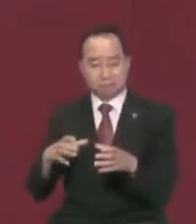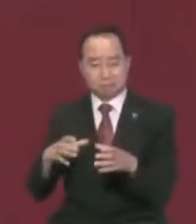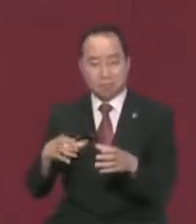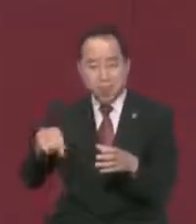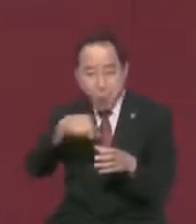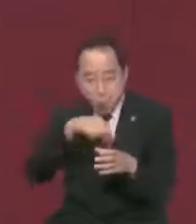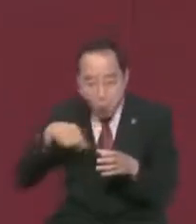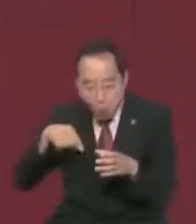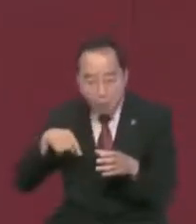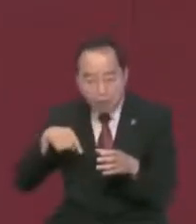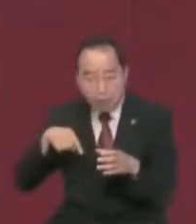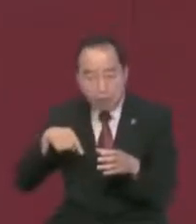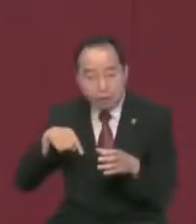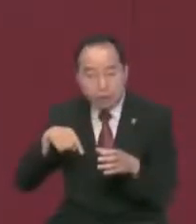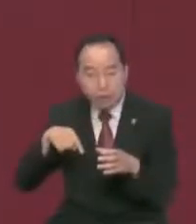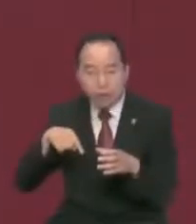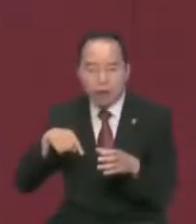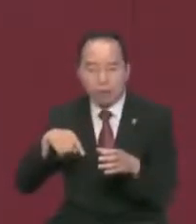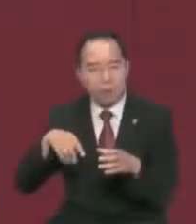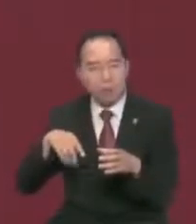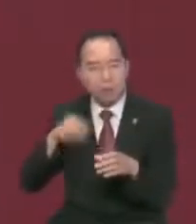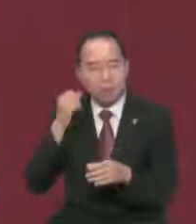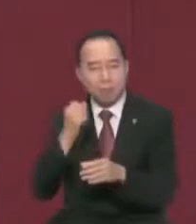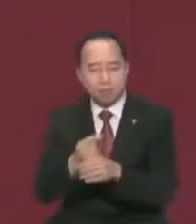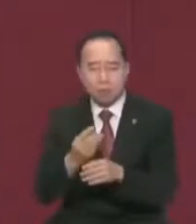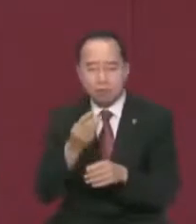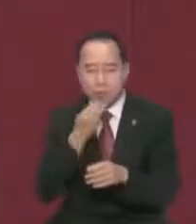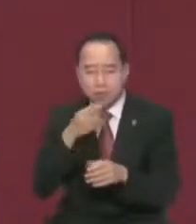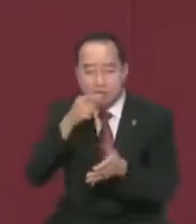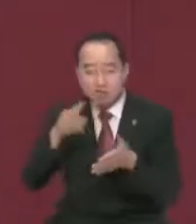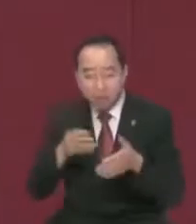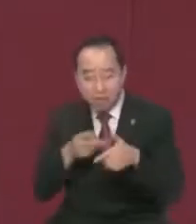처음 전체 인구의 절반을 넘어섰습니다.